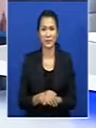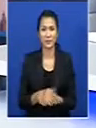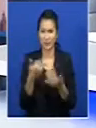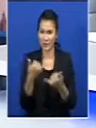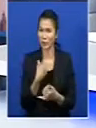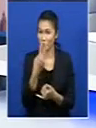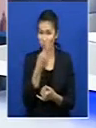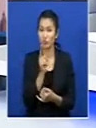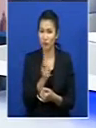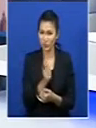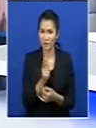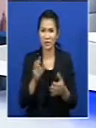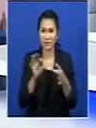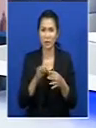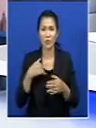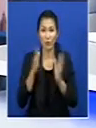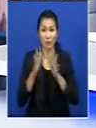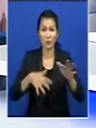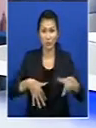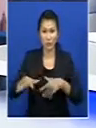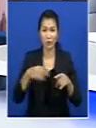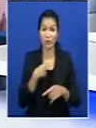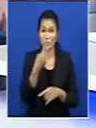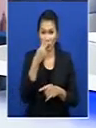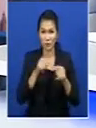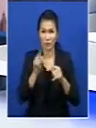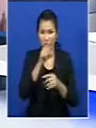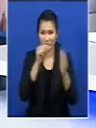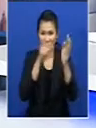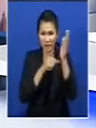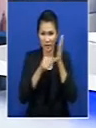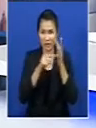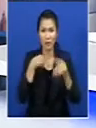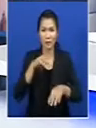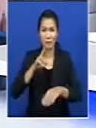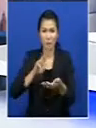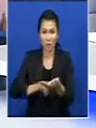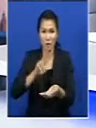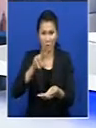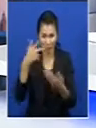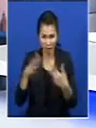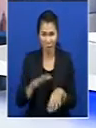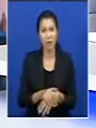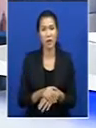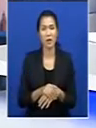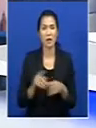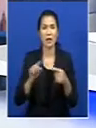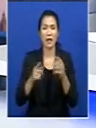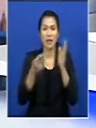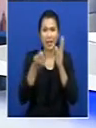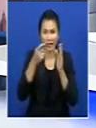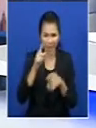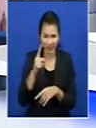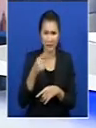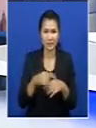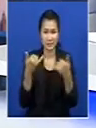และยังคงเกาะติดอยู่สำหรับบรรยากาศการเดินทางกลับของประชาชนนะคะเราไปเกาะติดหลายพื้นที่ขนส่งหมอชิดก็ไปมาแล้วนะคะบริเวณสายเอเชียก็